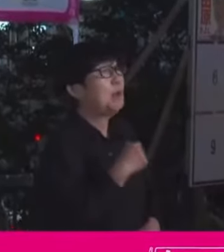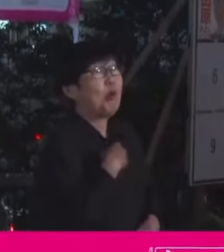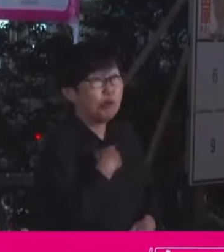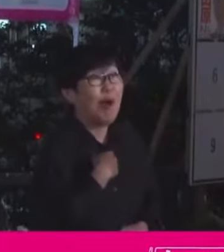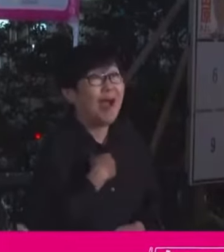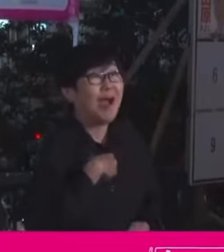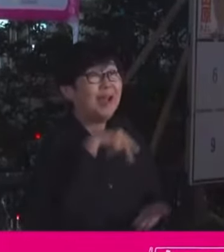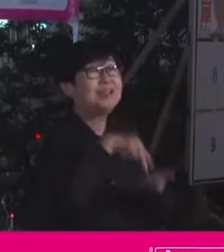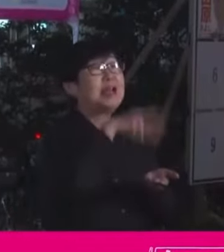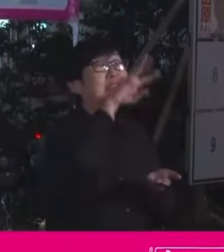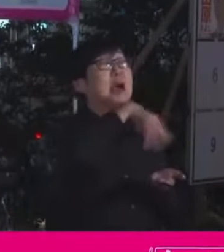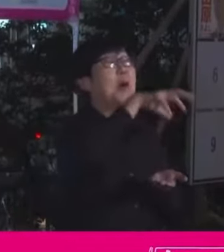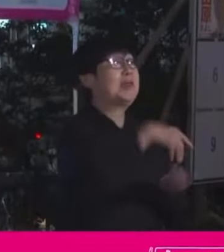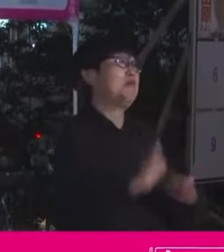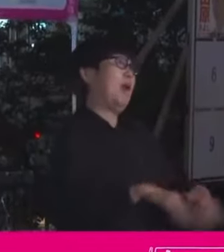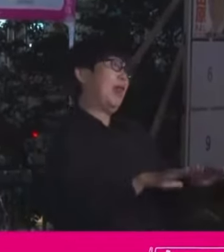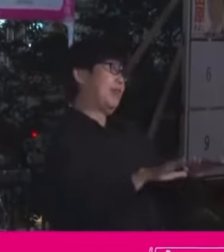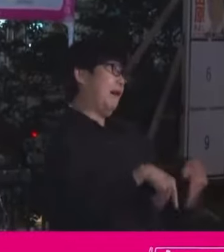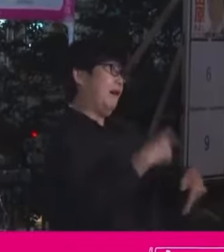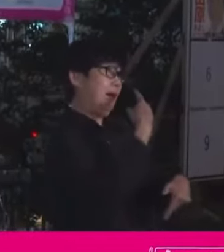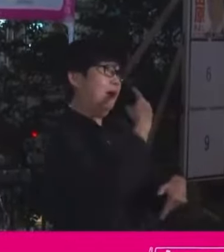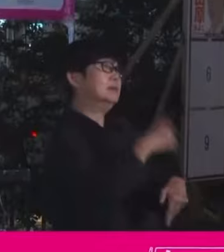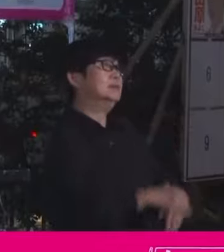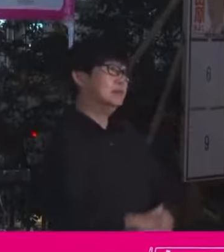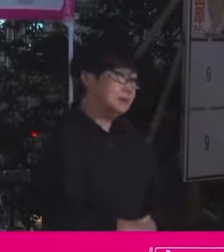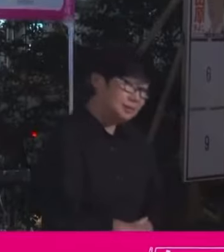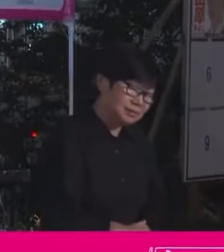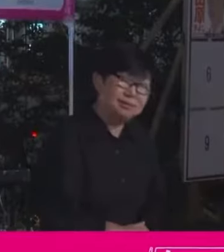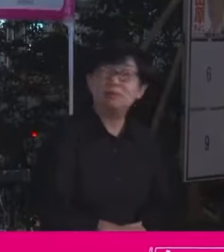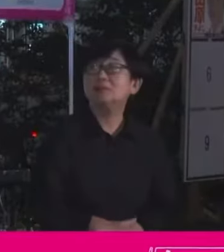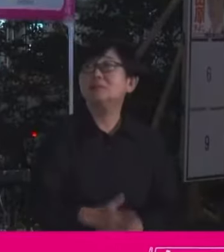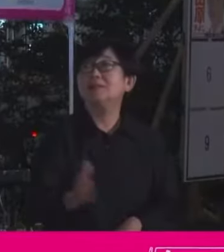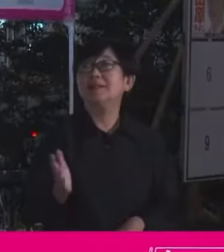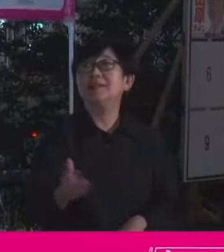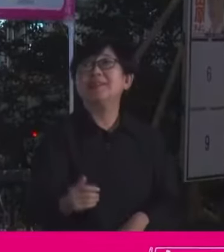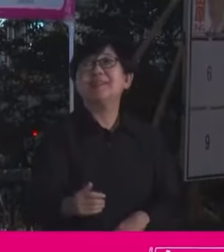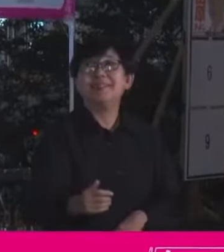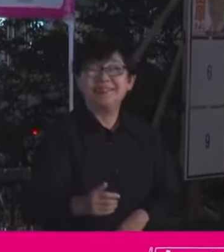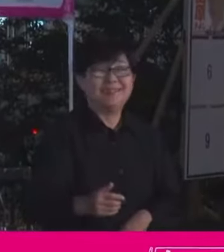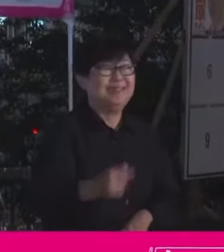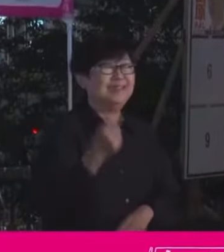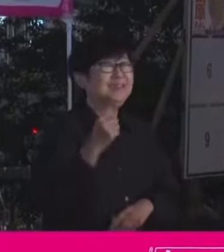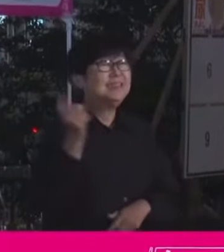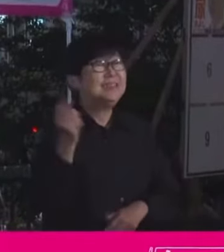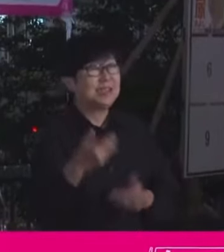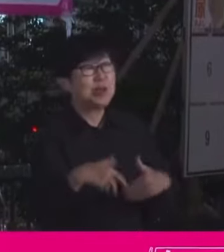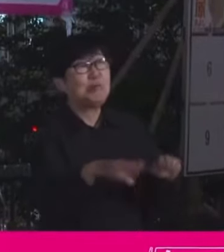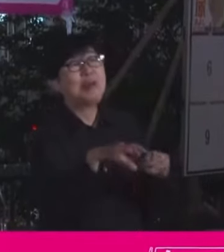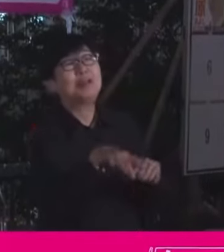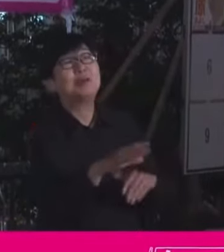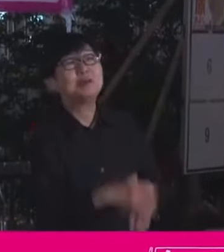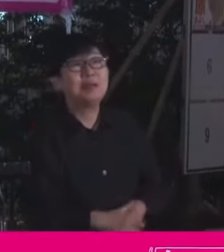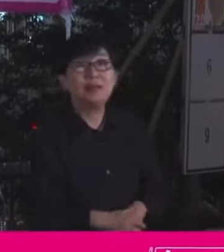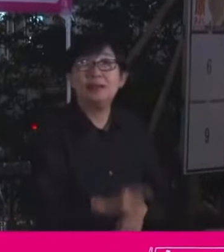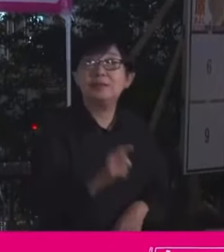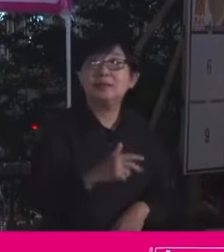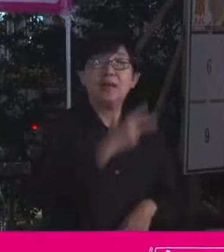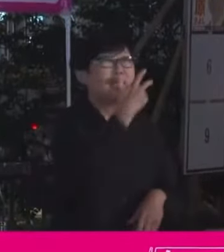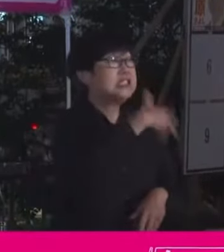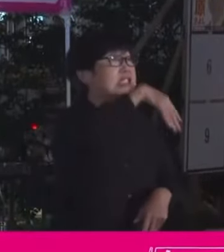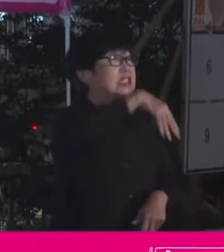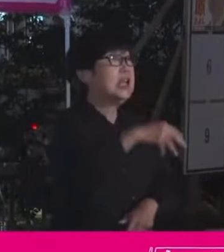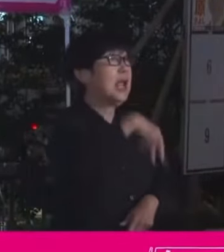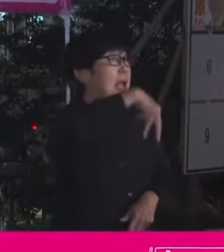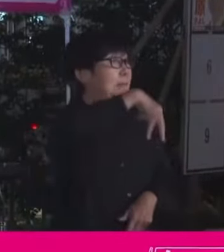。 ありがとうございます、 はい、 伊勢崎先生の生誕地で。 で、あそこにシネマ通りってあるでし